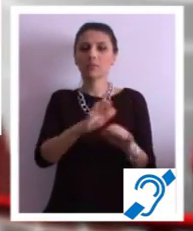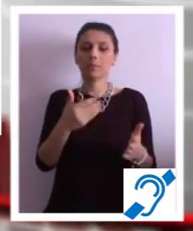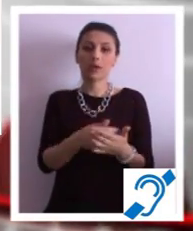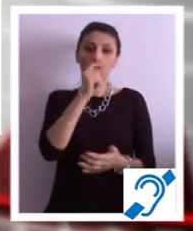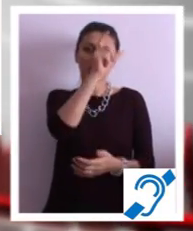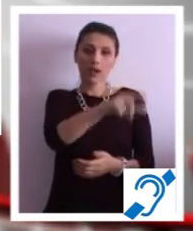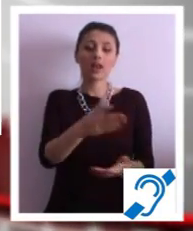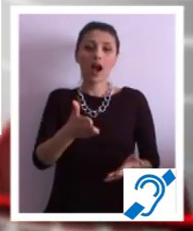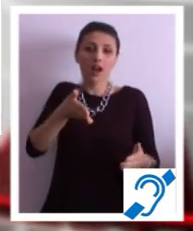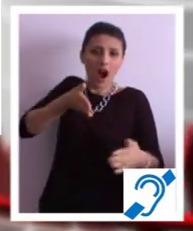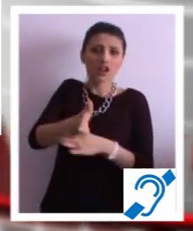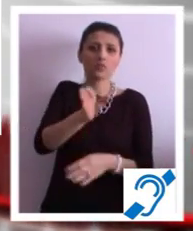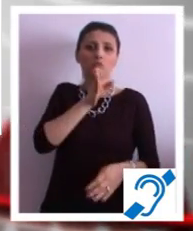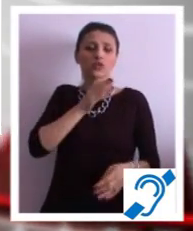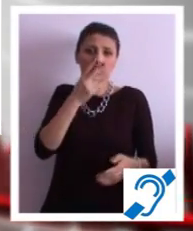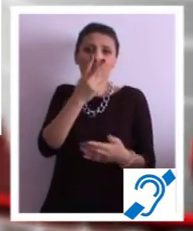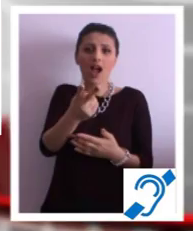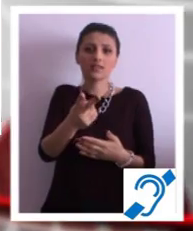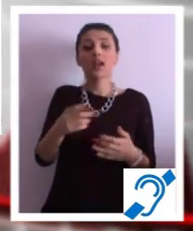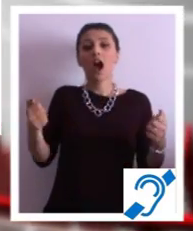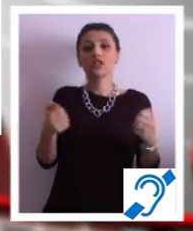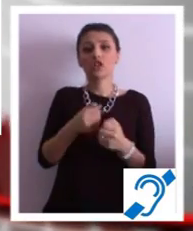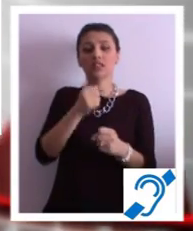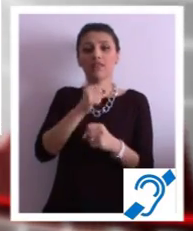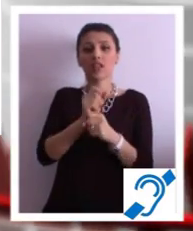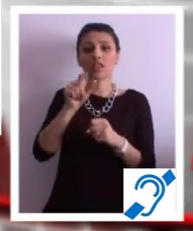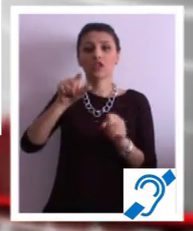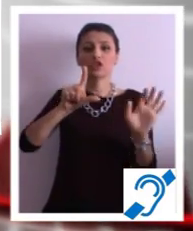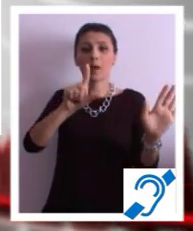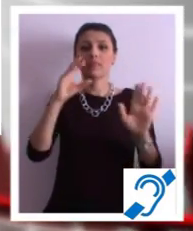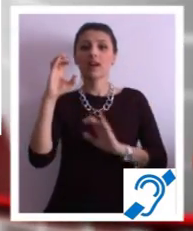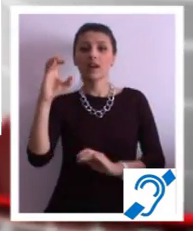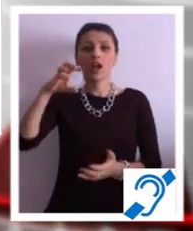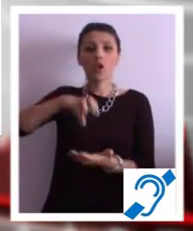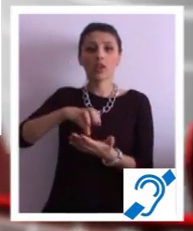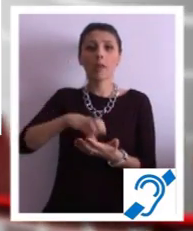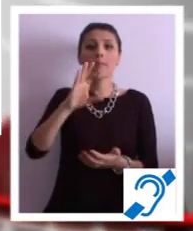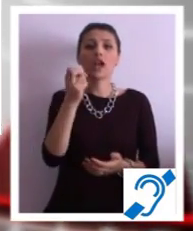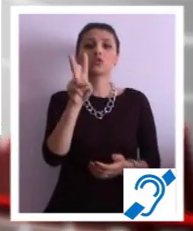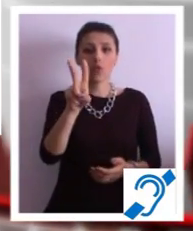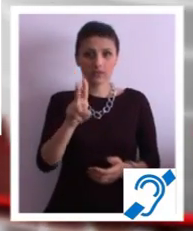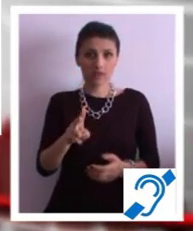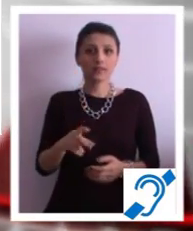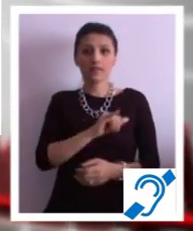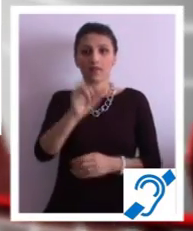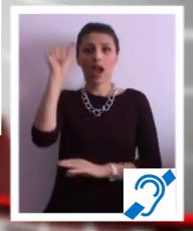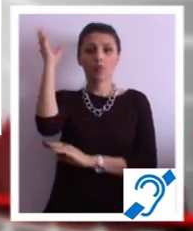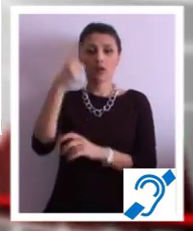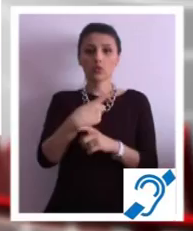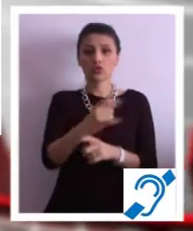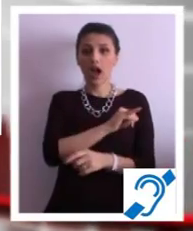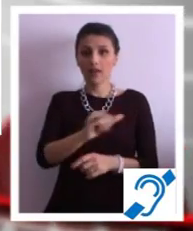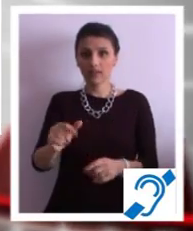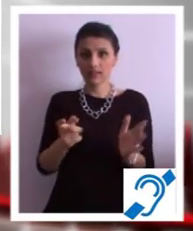nimic pentru bărbatul, care i-a ieșit pur și simplu în față. Accidentul a avut loc pe DN7C în localitatea Bascov. Echipajul de terapie intensivă